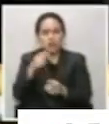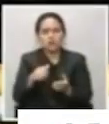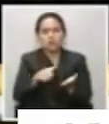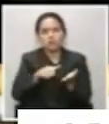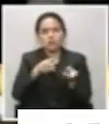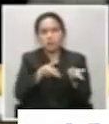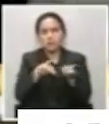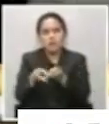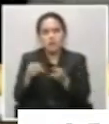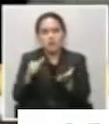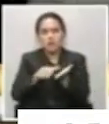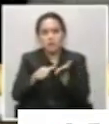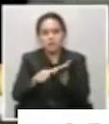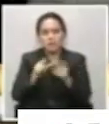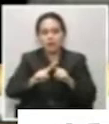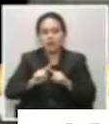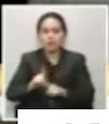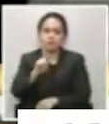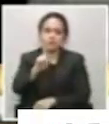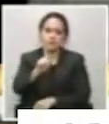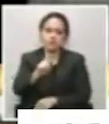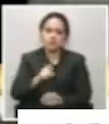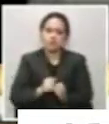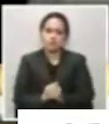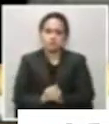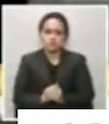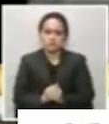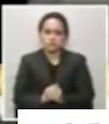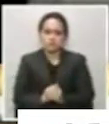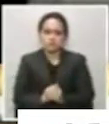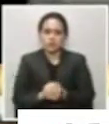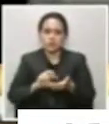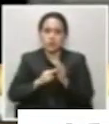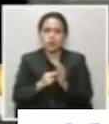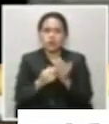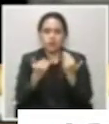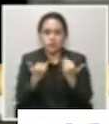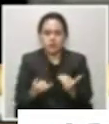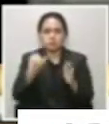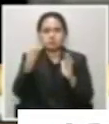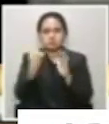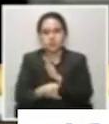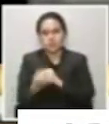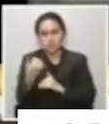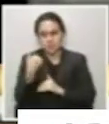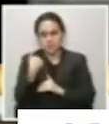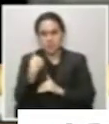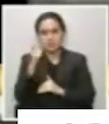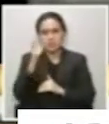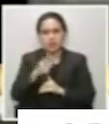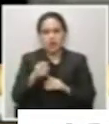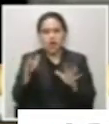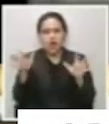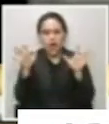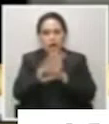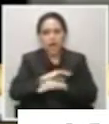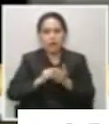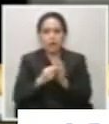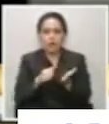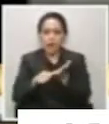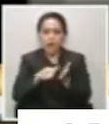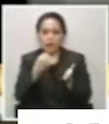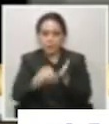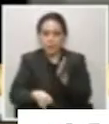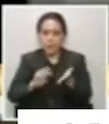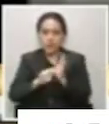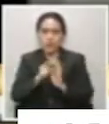านเมืองได้หรือไม่แสดงว่าผิดจุดแล้วก็ต้องมีสปิริตคำว่าสปิ